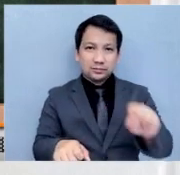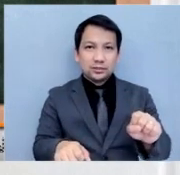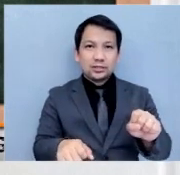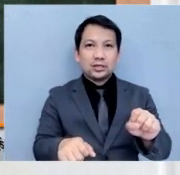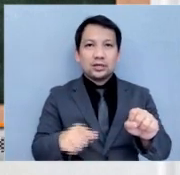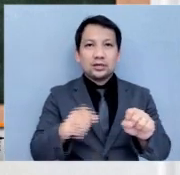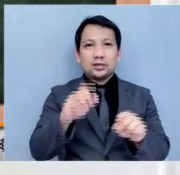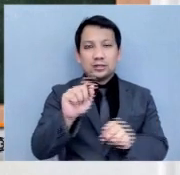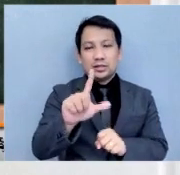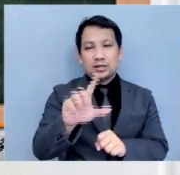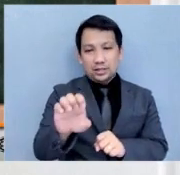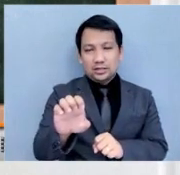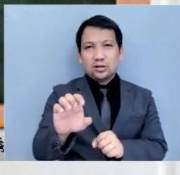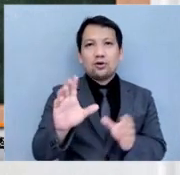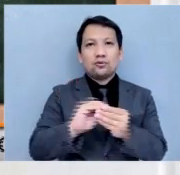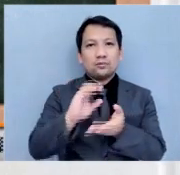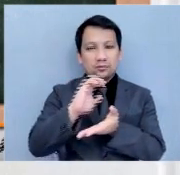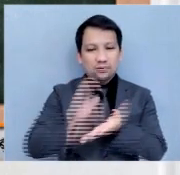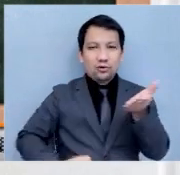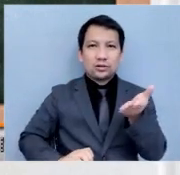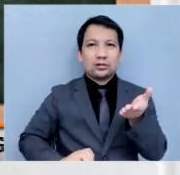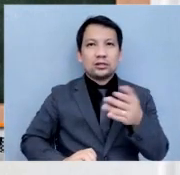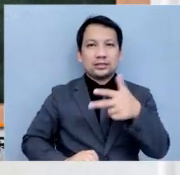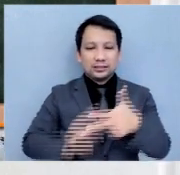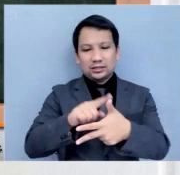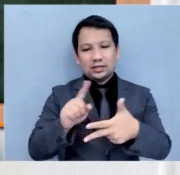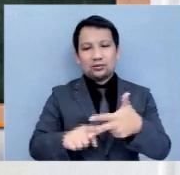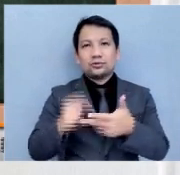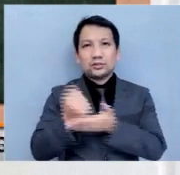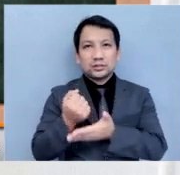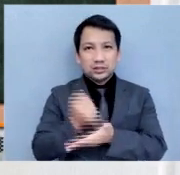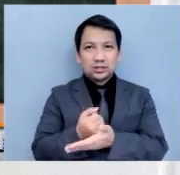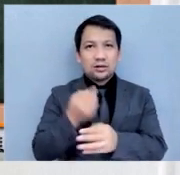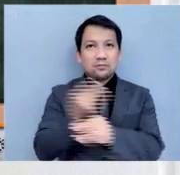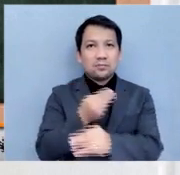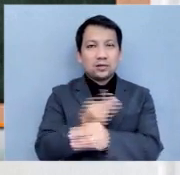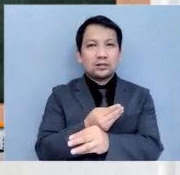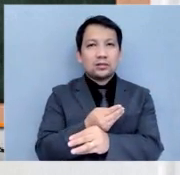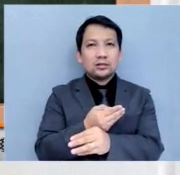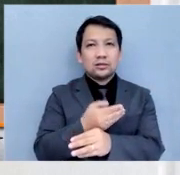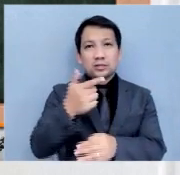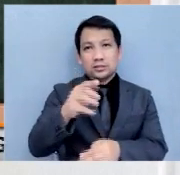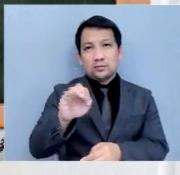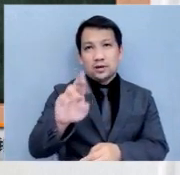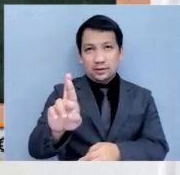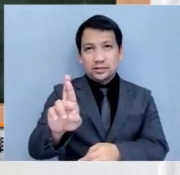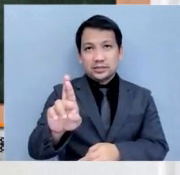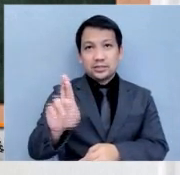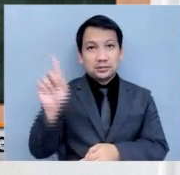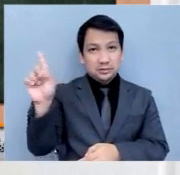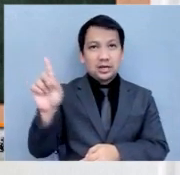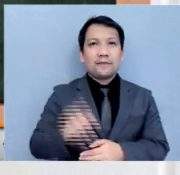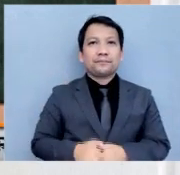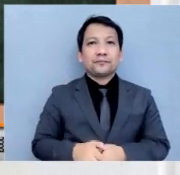economics, ngayon, balak yang bawasan at ibaba sa 3 subject na lang, ang math, good manners and right conduct o GMRC